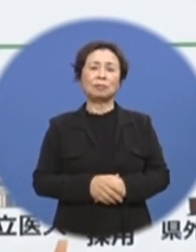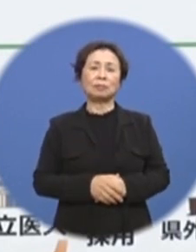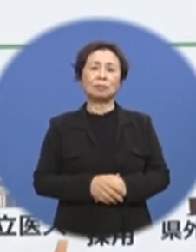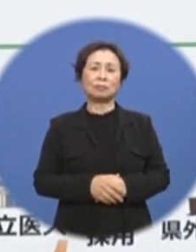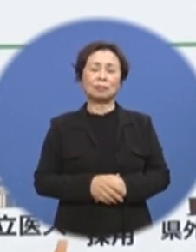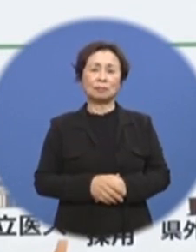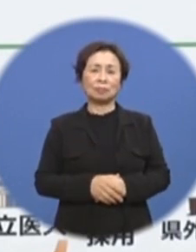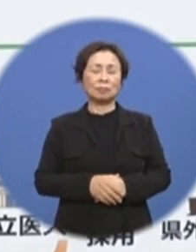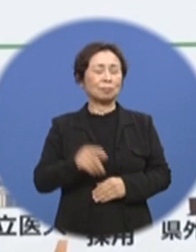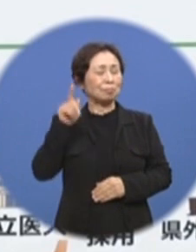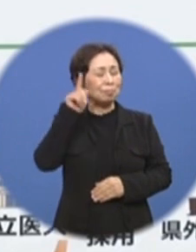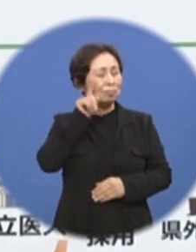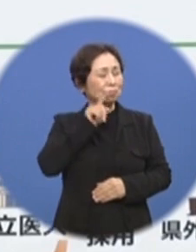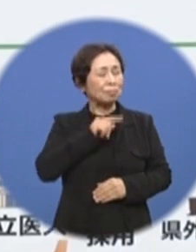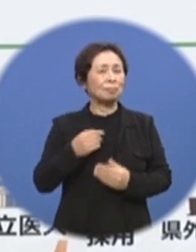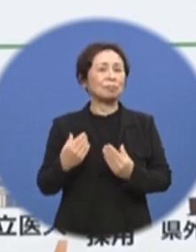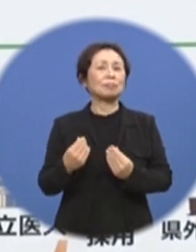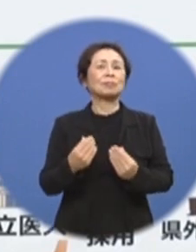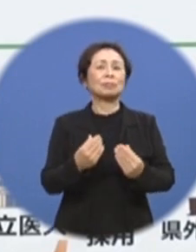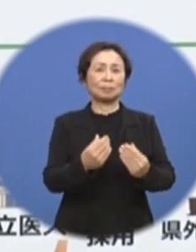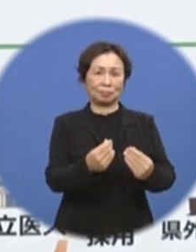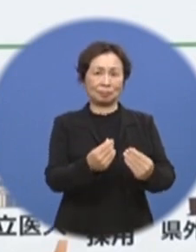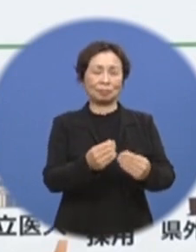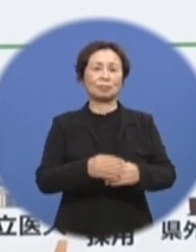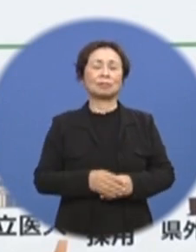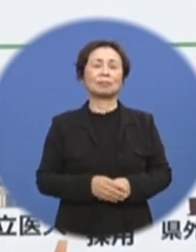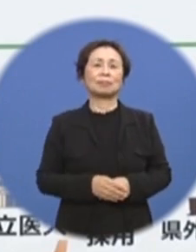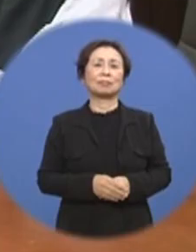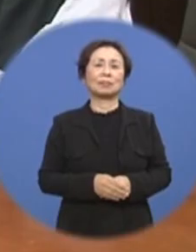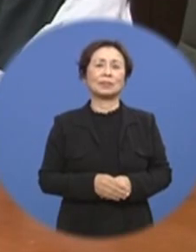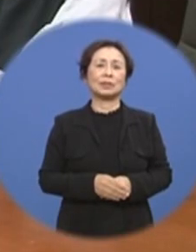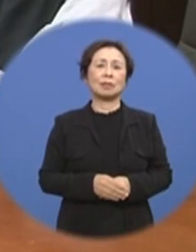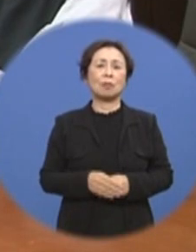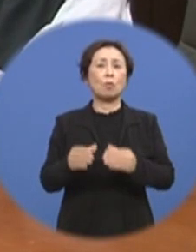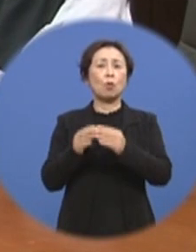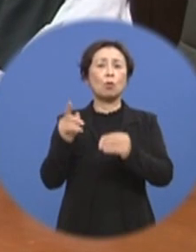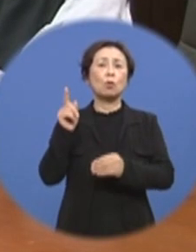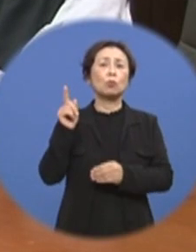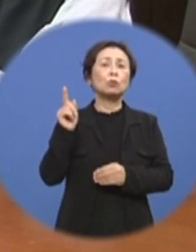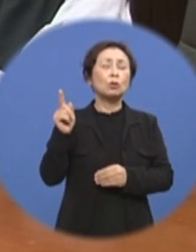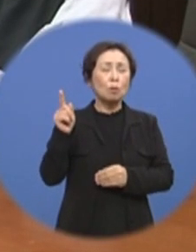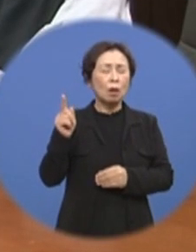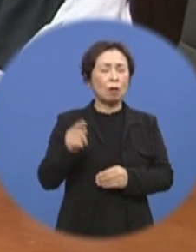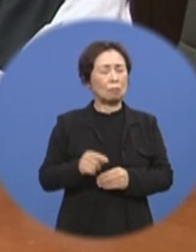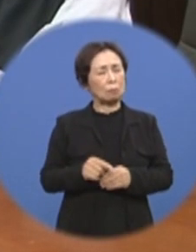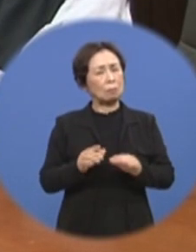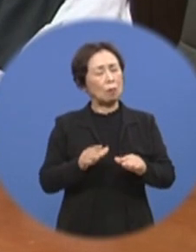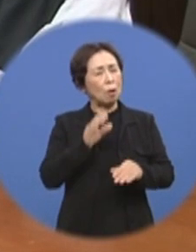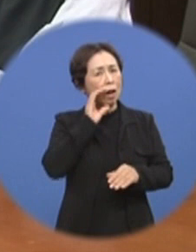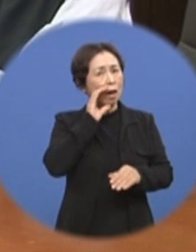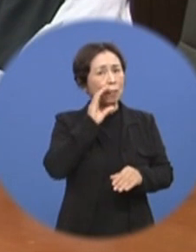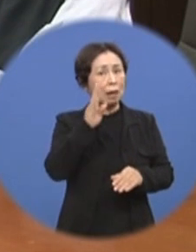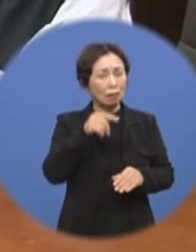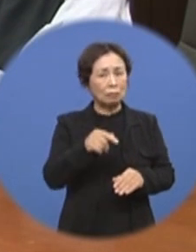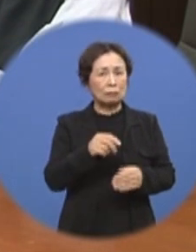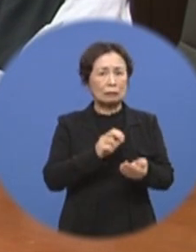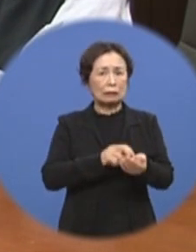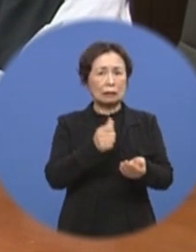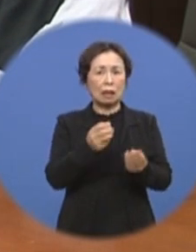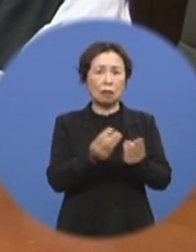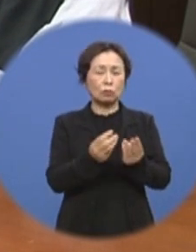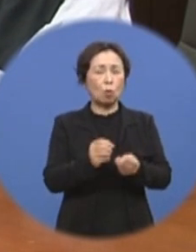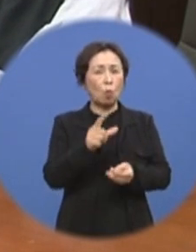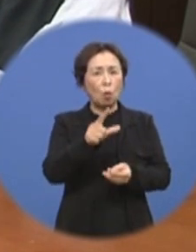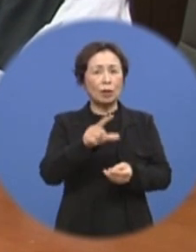てたんですけどもあのこれをまぁちょっと奥に何かで和歌山お医者さん多すぎんじゃないかとか何かいう議論があるんで